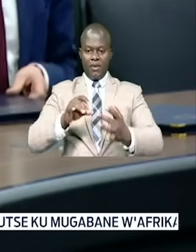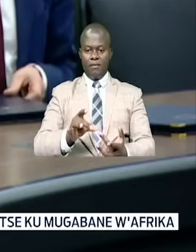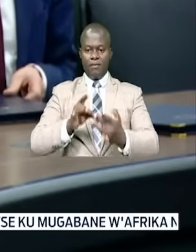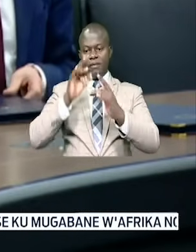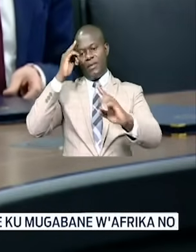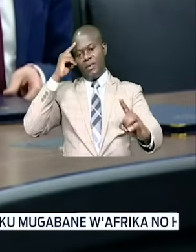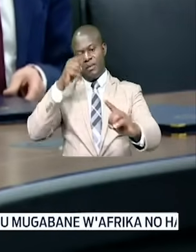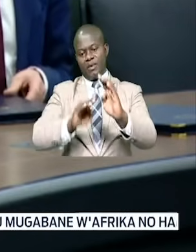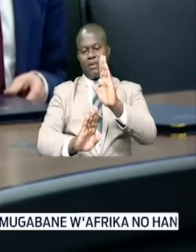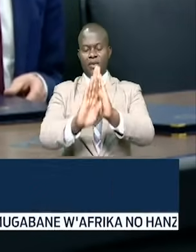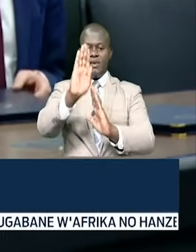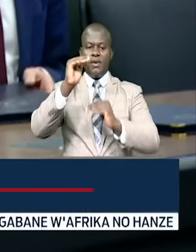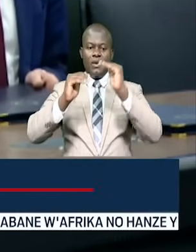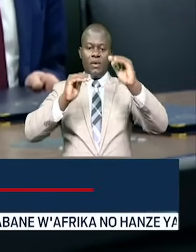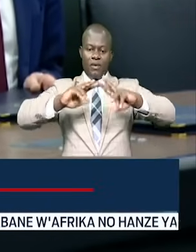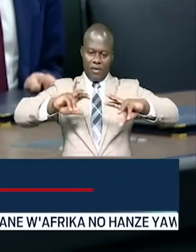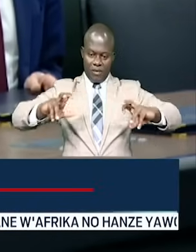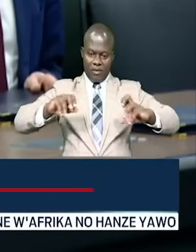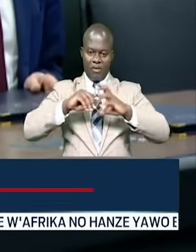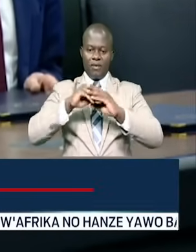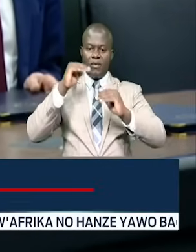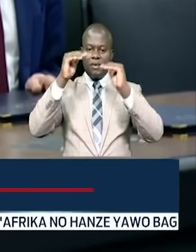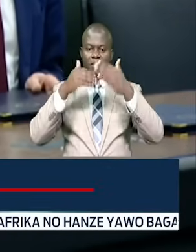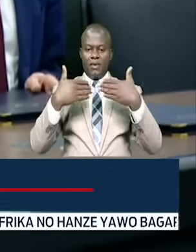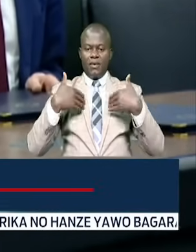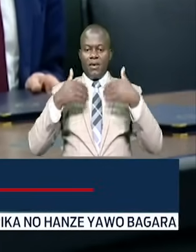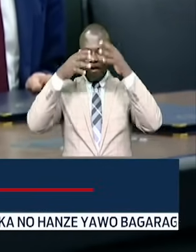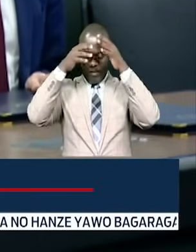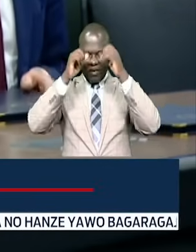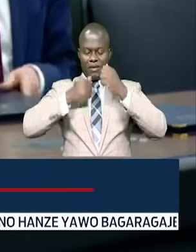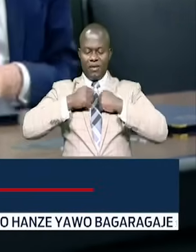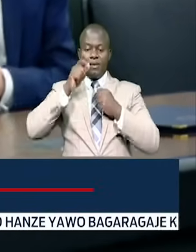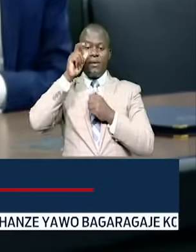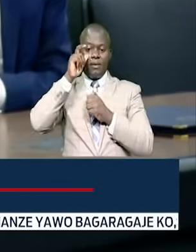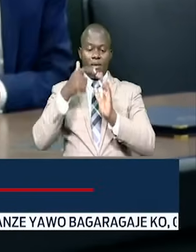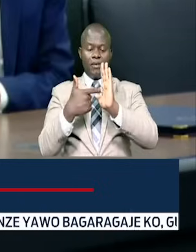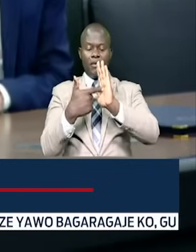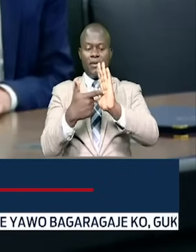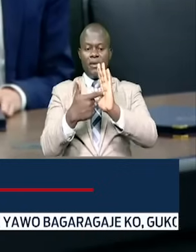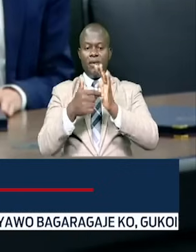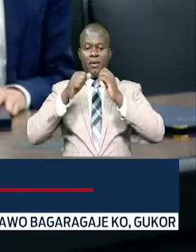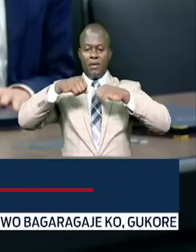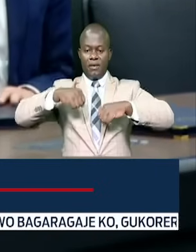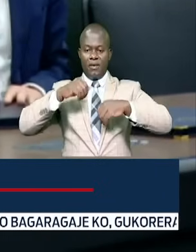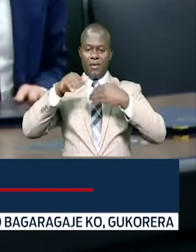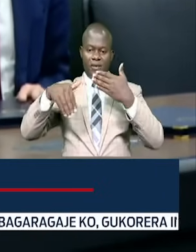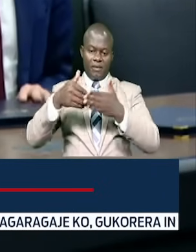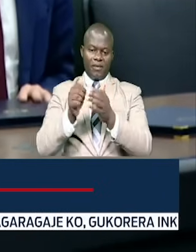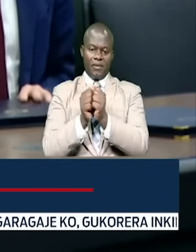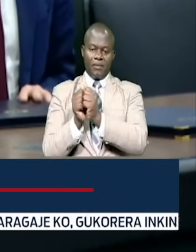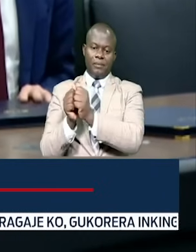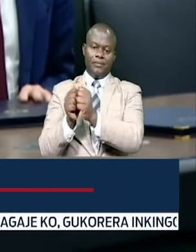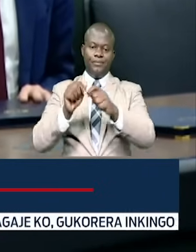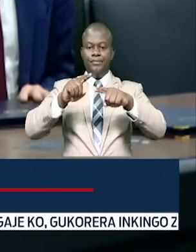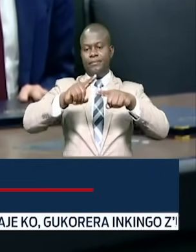guteza imbere urwego rw'ubushakashatsi mu nzego z'ubuzima. Perezida w'u Rwanda Paul Kagame yagaragaje ko aya masezerano